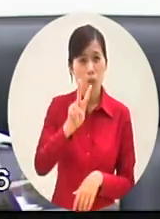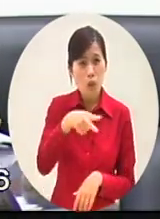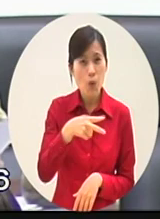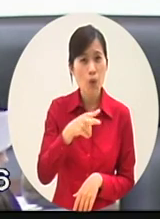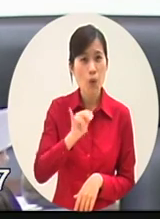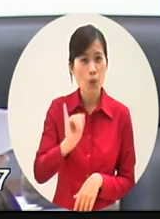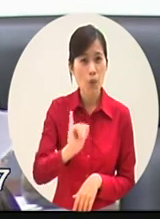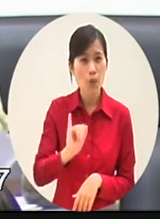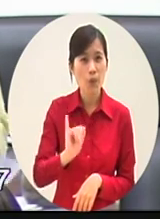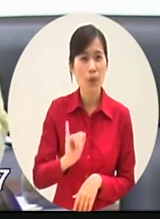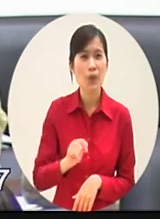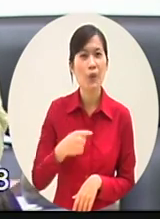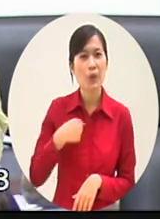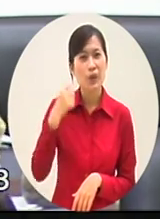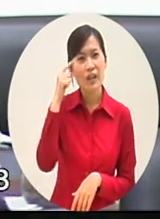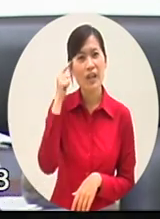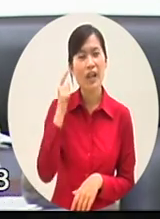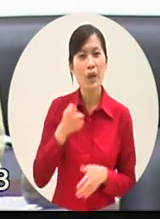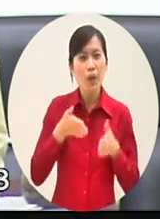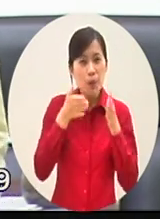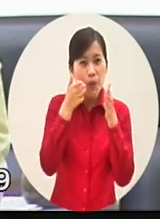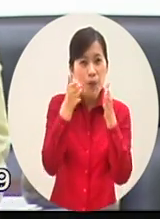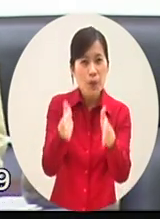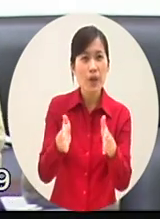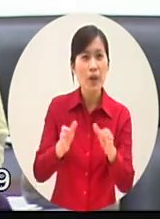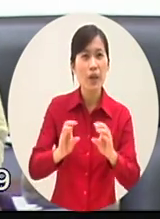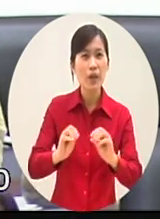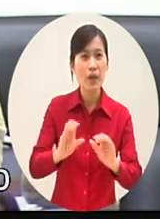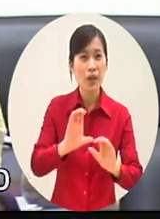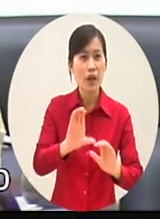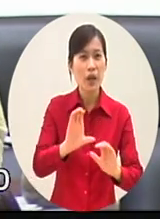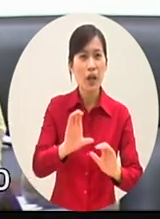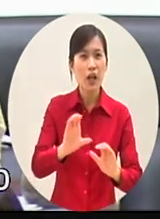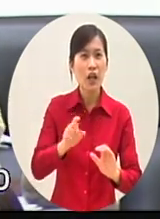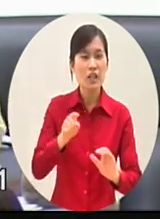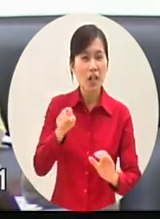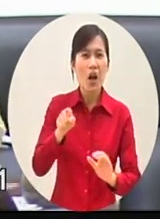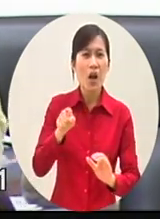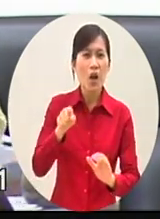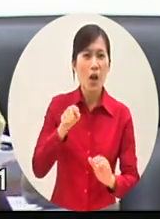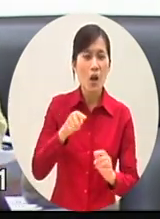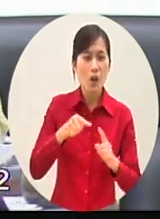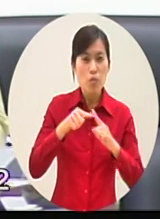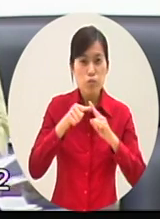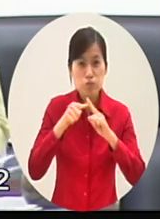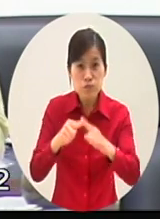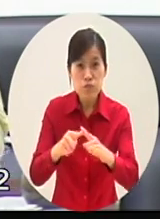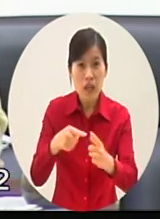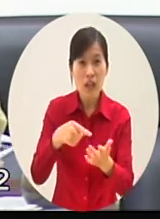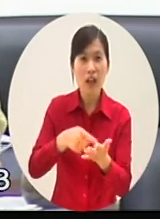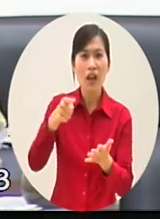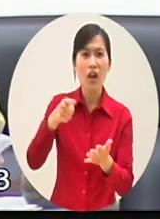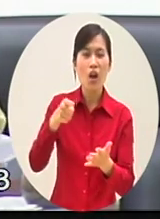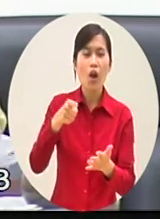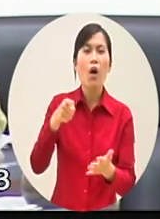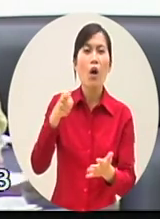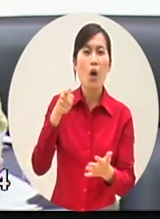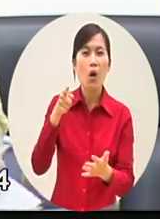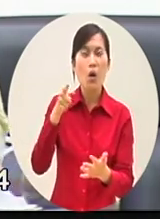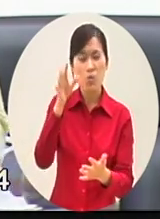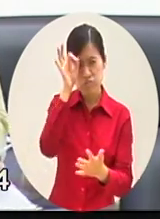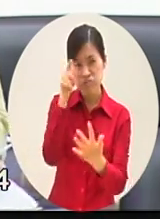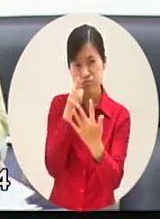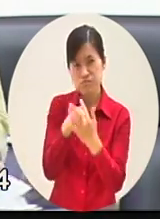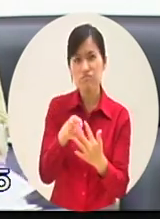长对对地方上他去一次他就非常的了解，他也了解非常了解说